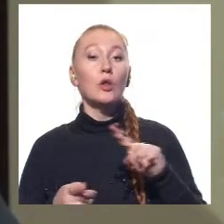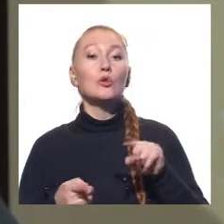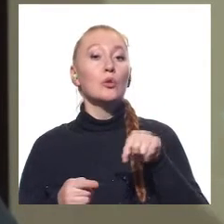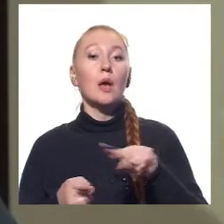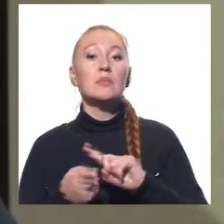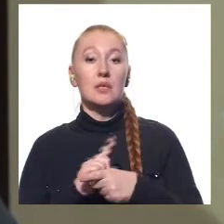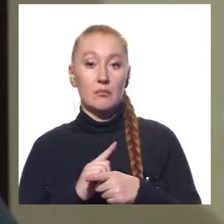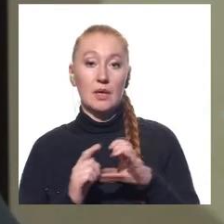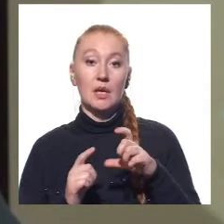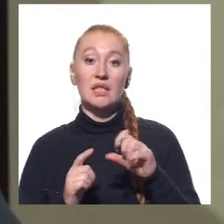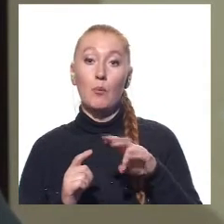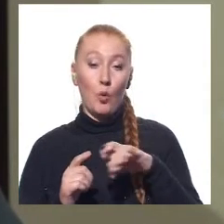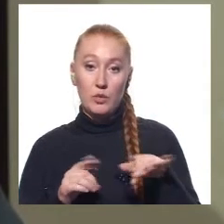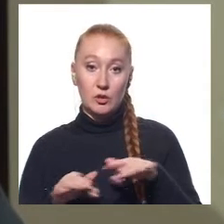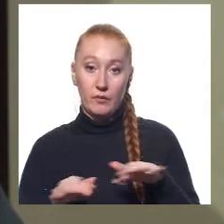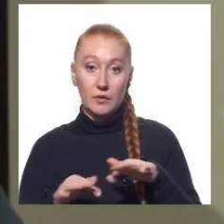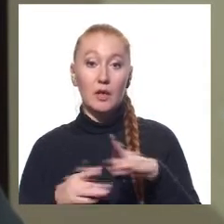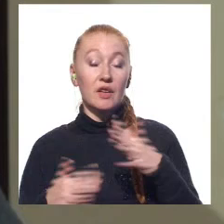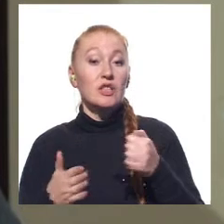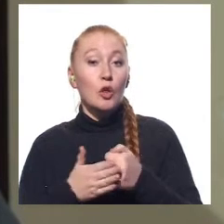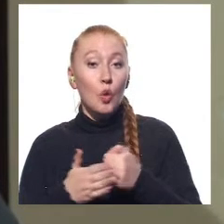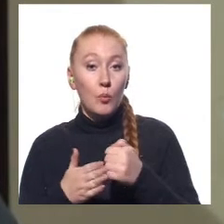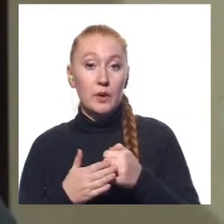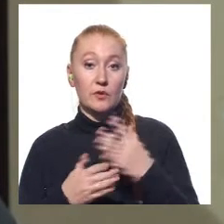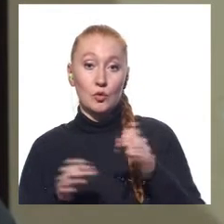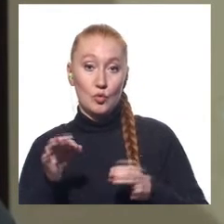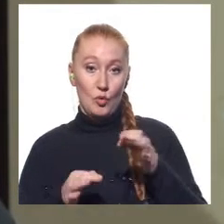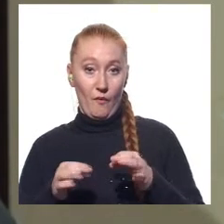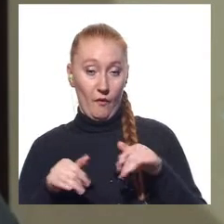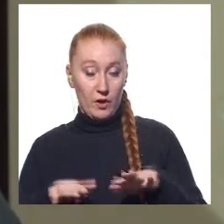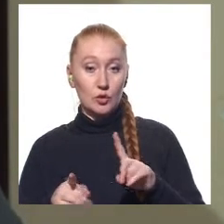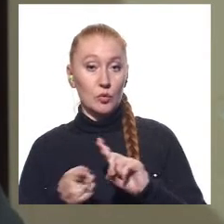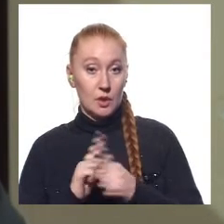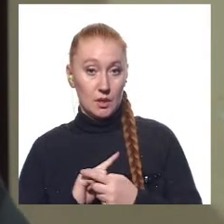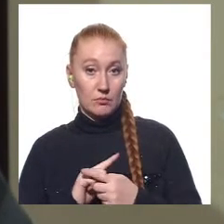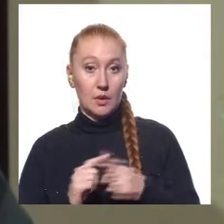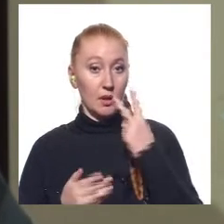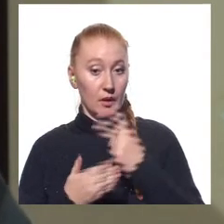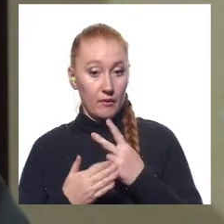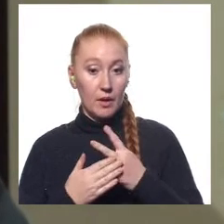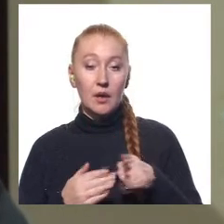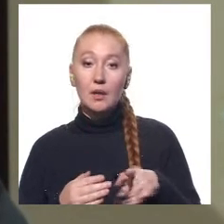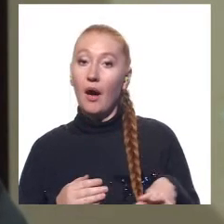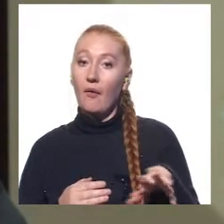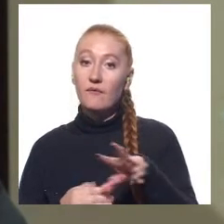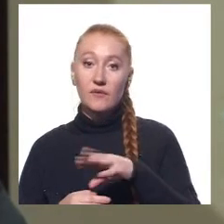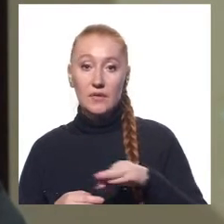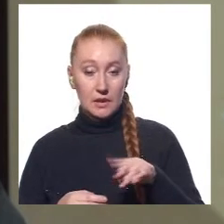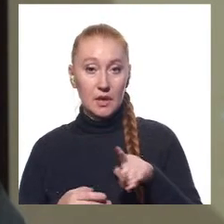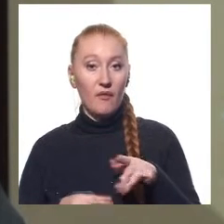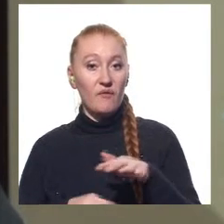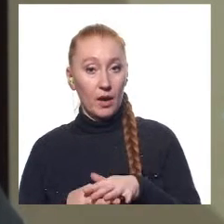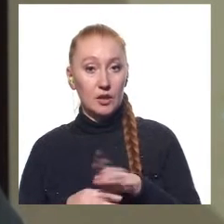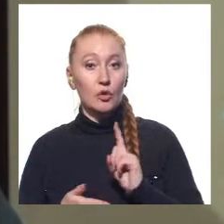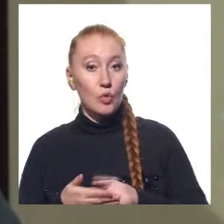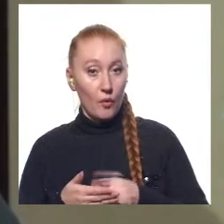змін запобіжного заходу. Ти вже добився свого судового рішення щодо змін. І там, дивіться, там всі були ті наведені